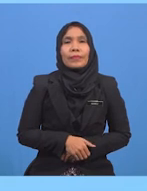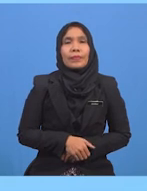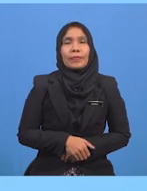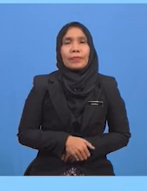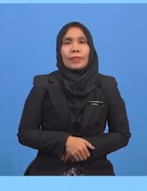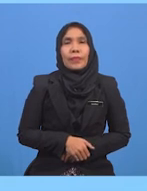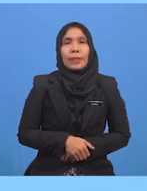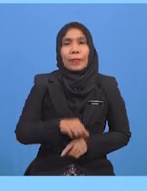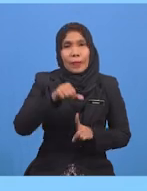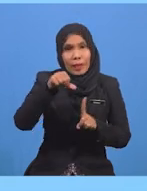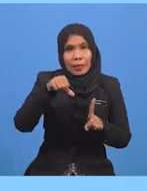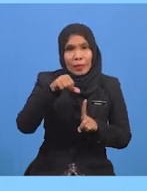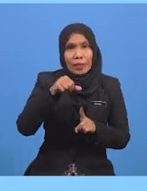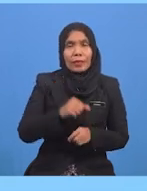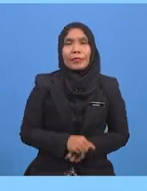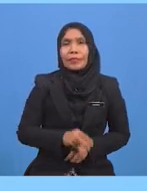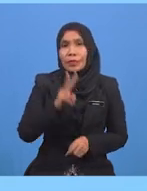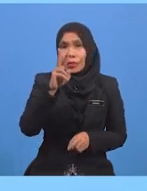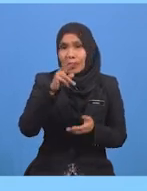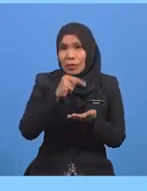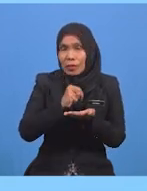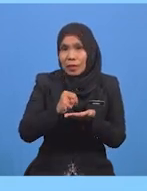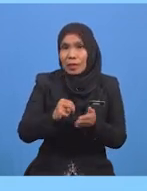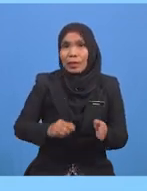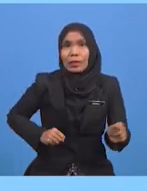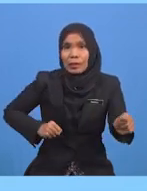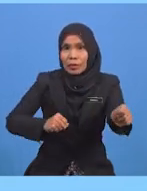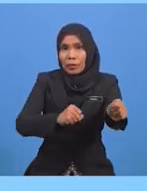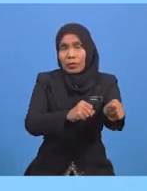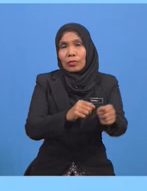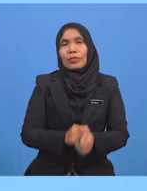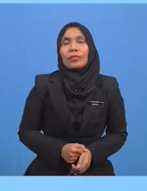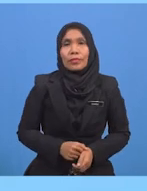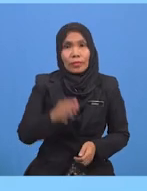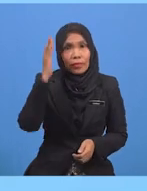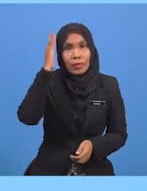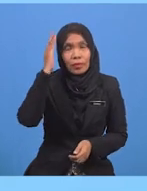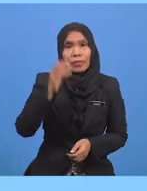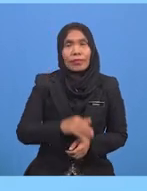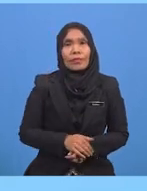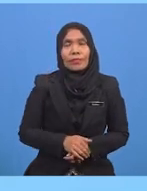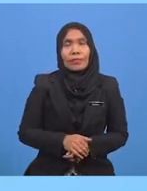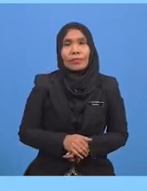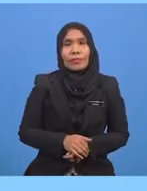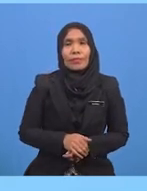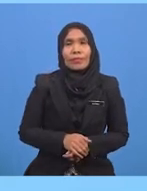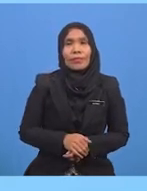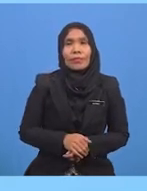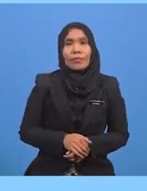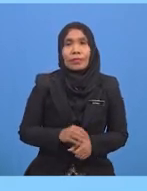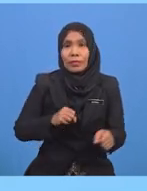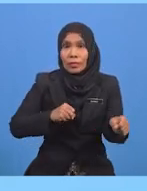Apabila dua nilai sudut telah diketahui, kita tahu sudut